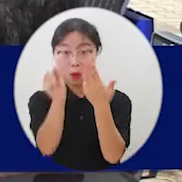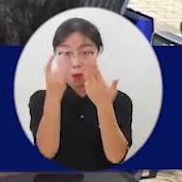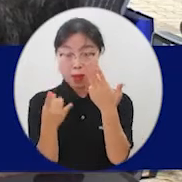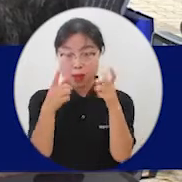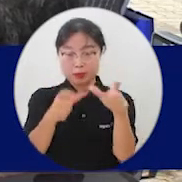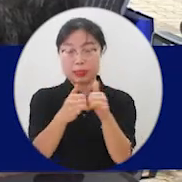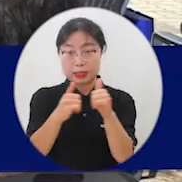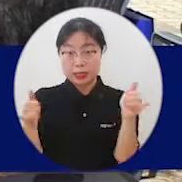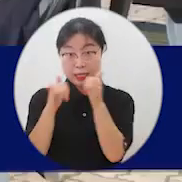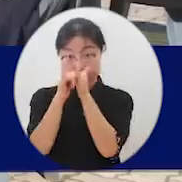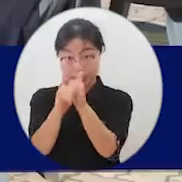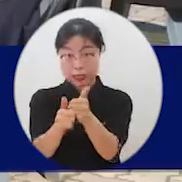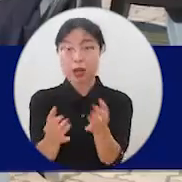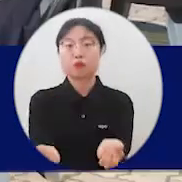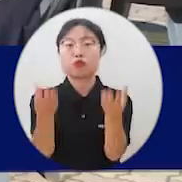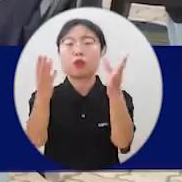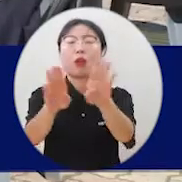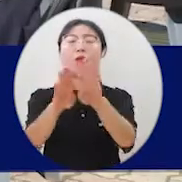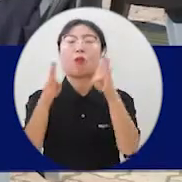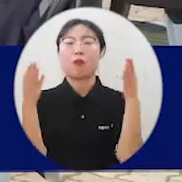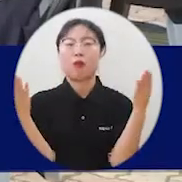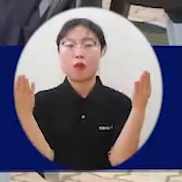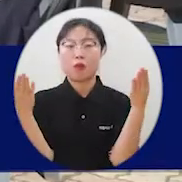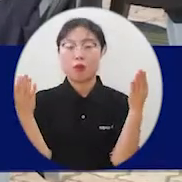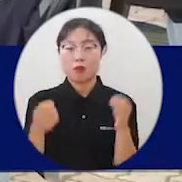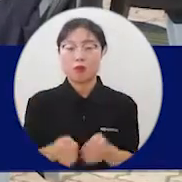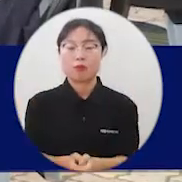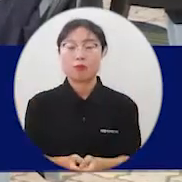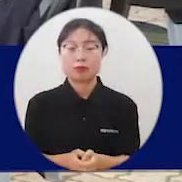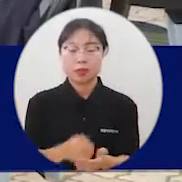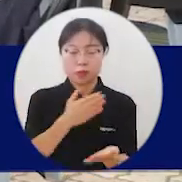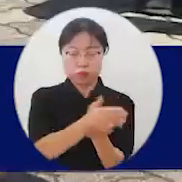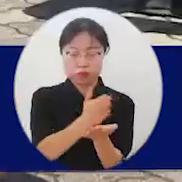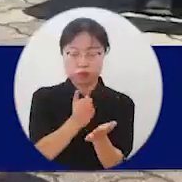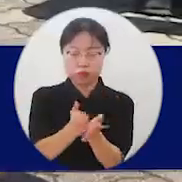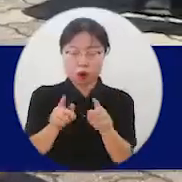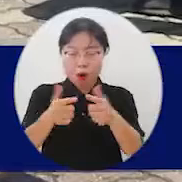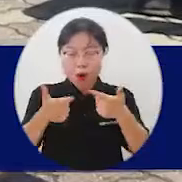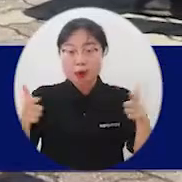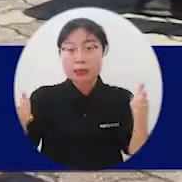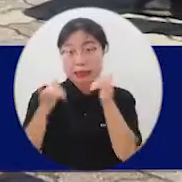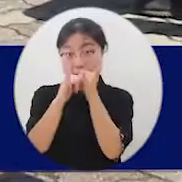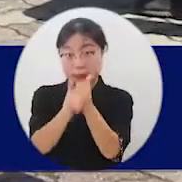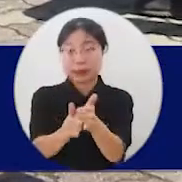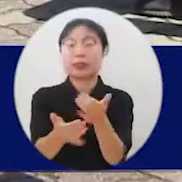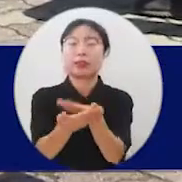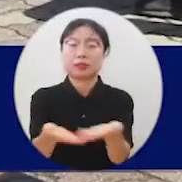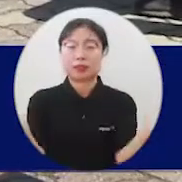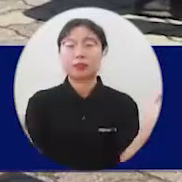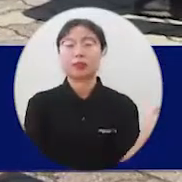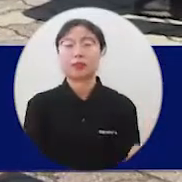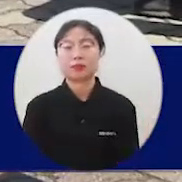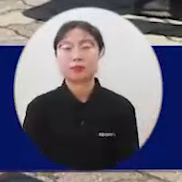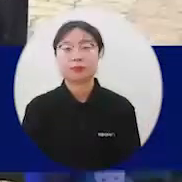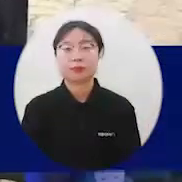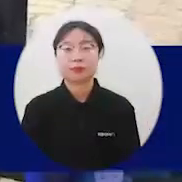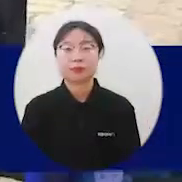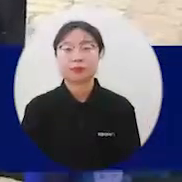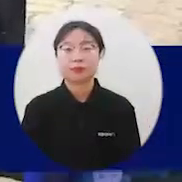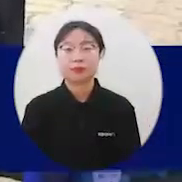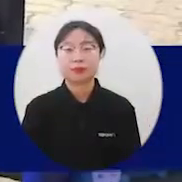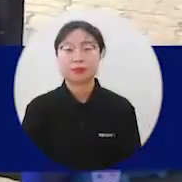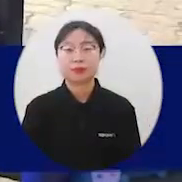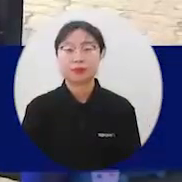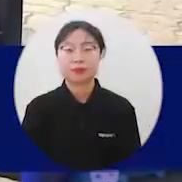제28회 시민대상 시상식에서 의왕시민대상과 경기도민상, 시의회 의장상 등 수상자에 대한